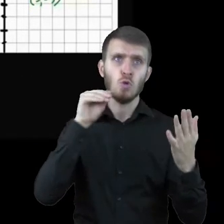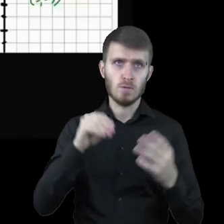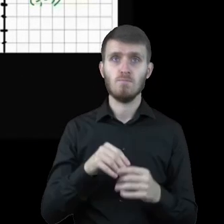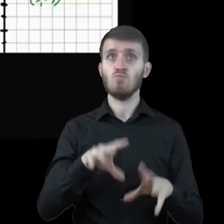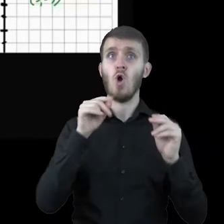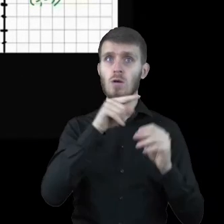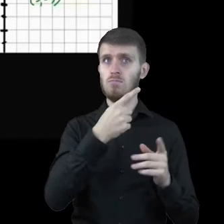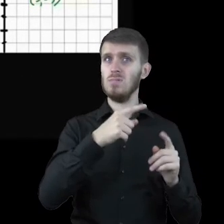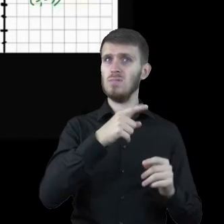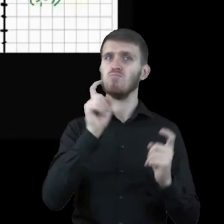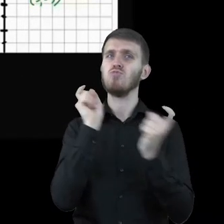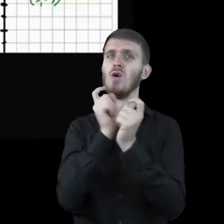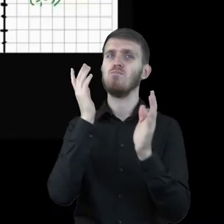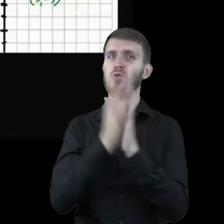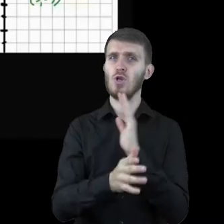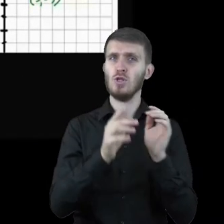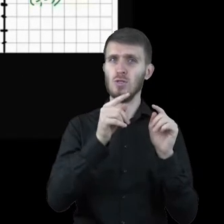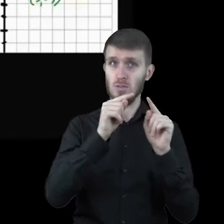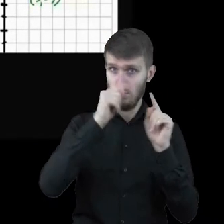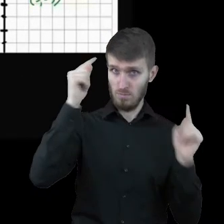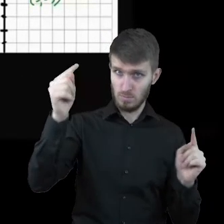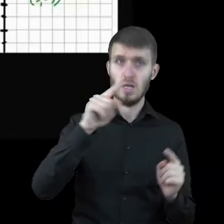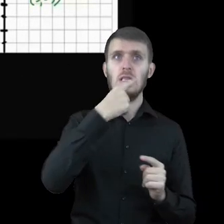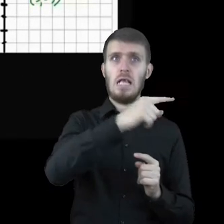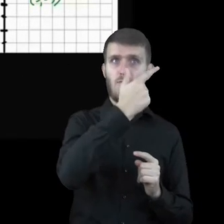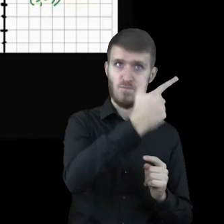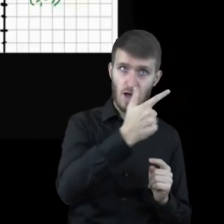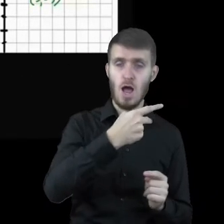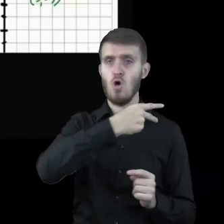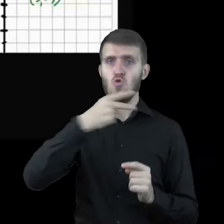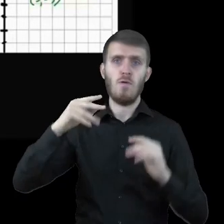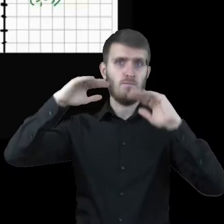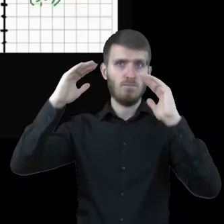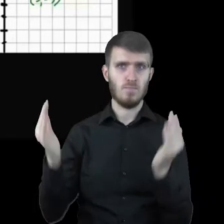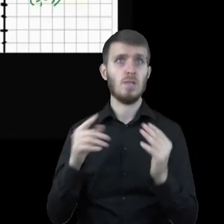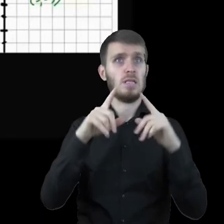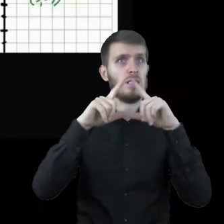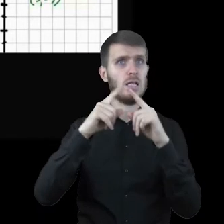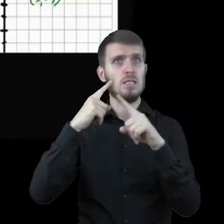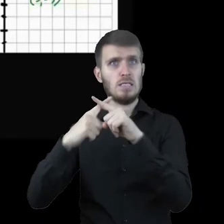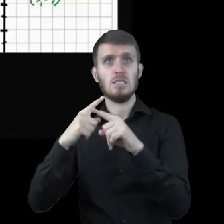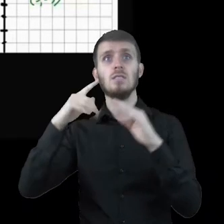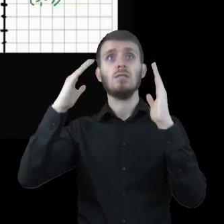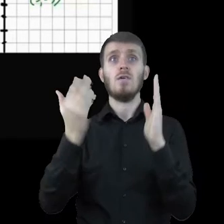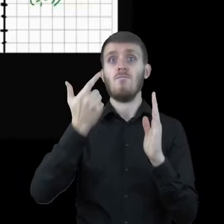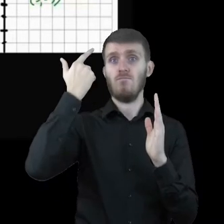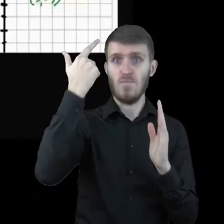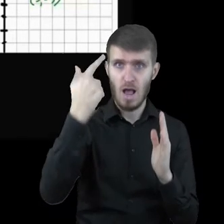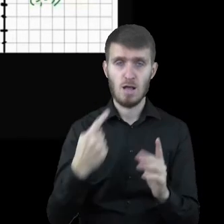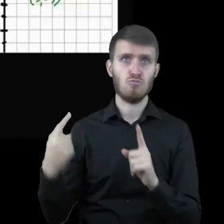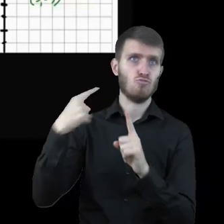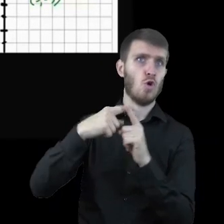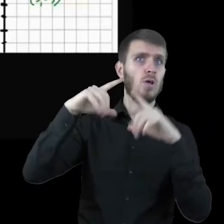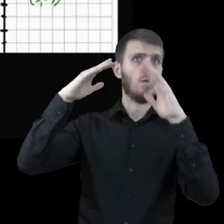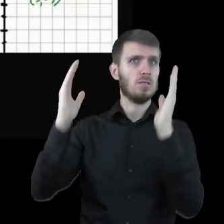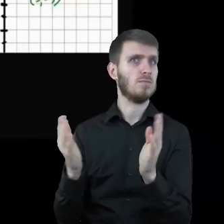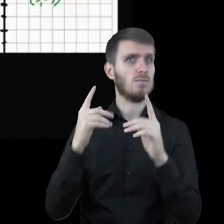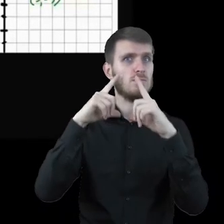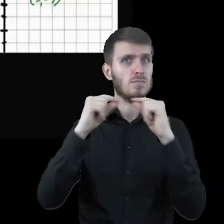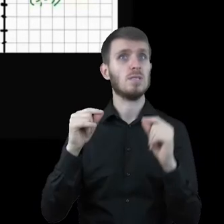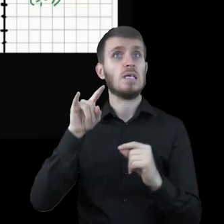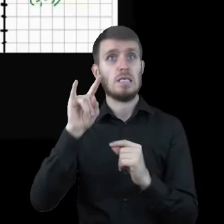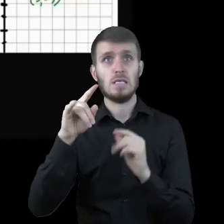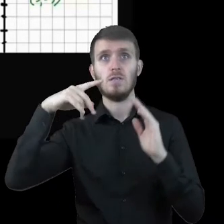kwadrat, prawda? Twierdzenie Pitagorasa to jest delta X do kwadratu plus delta Y do